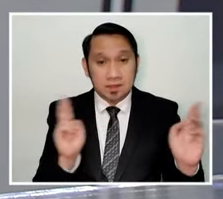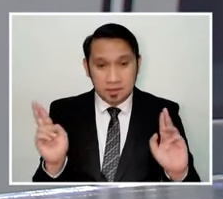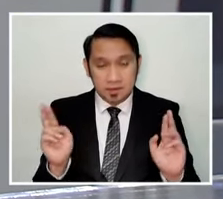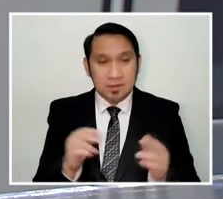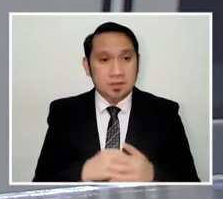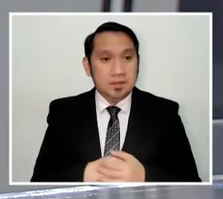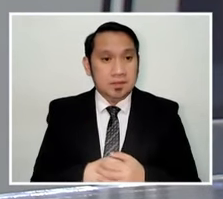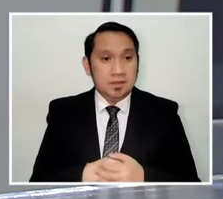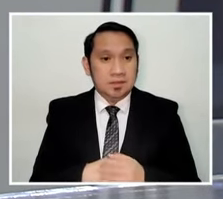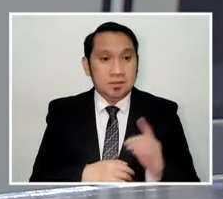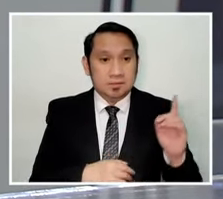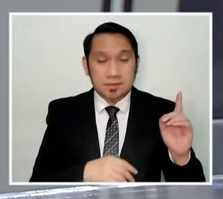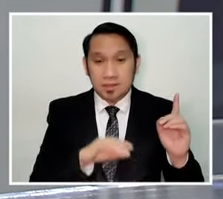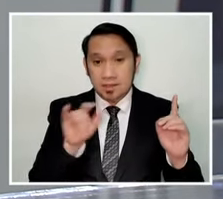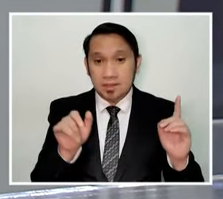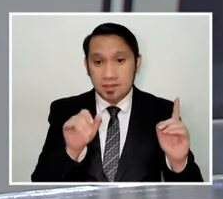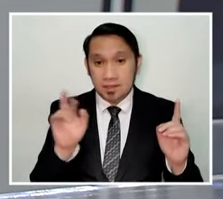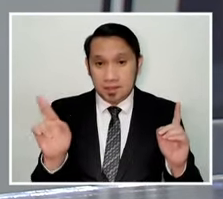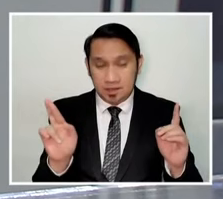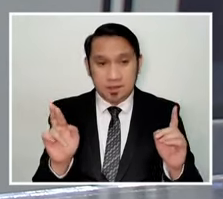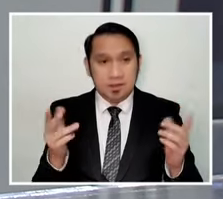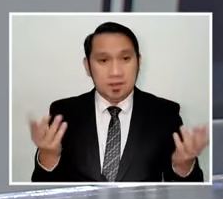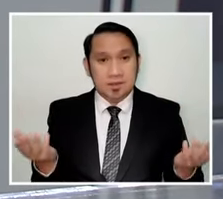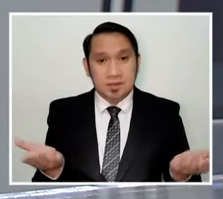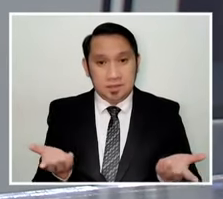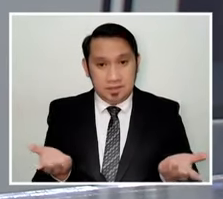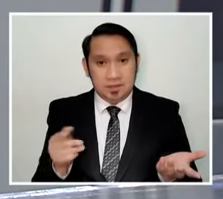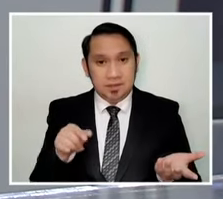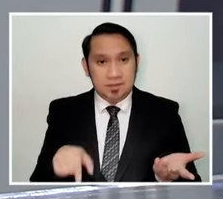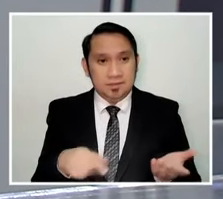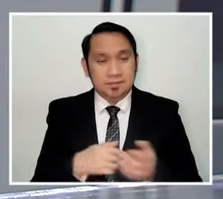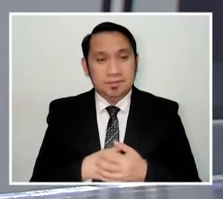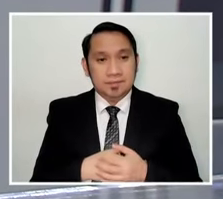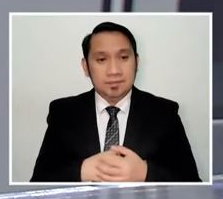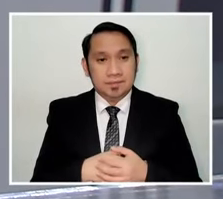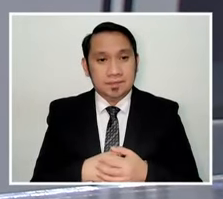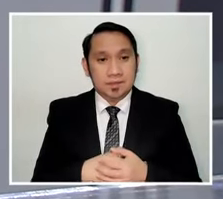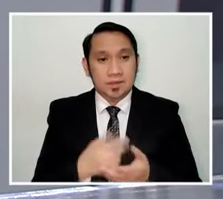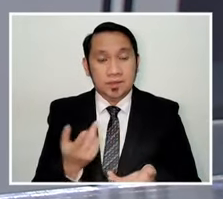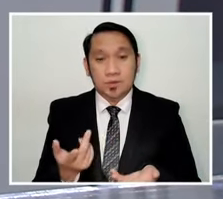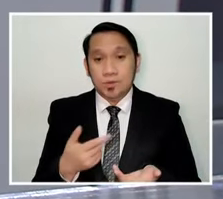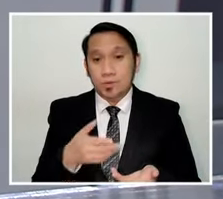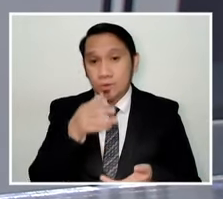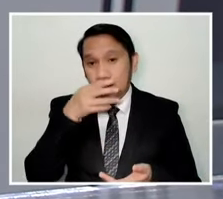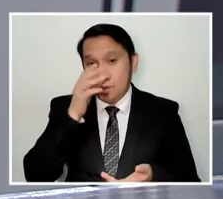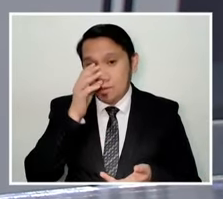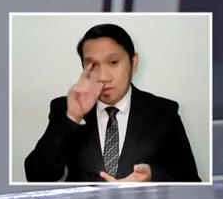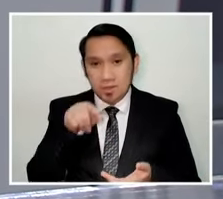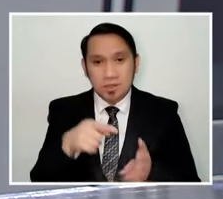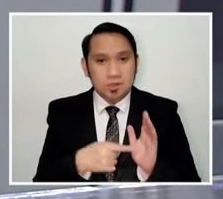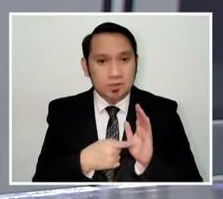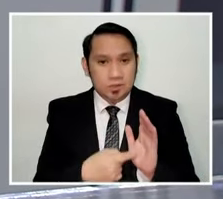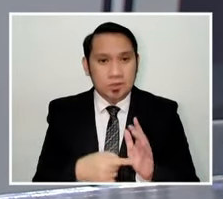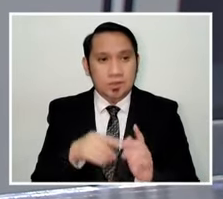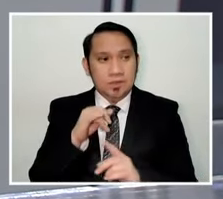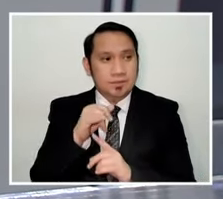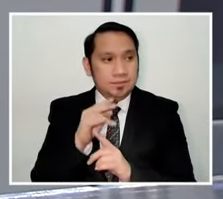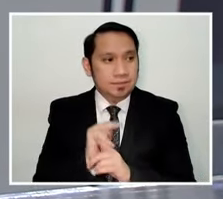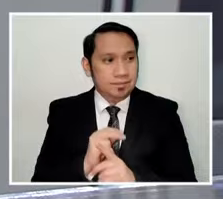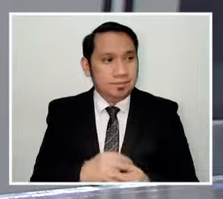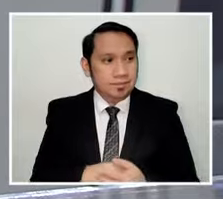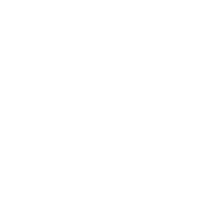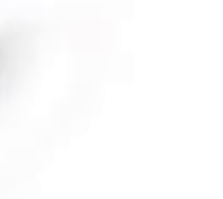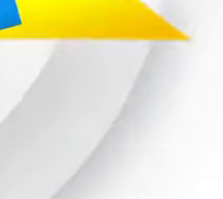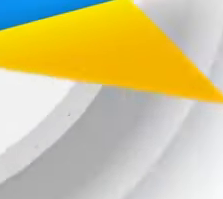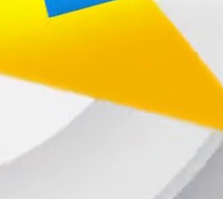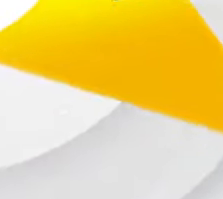na si J.R. de Guzman ang mga kababayan sa kanyang much-awaited stand-up comedy show sa Hunyo. Nagpapatrol, MJ Felipe.